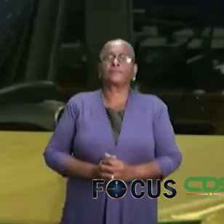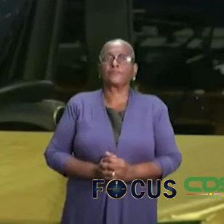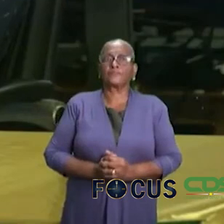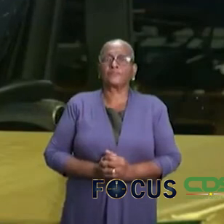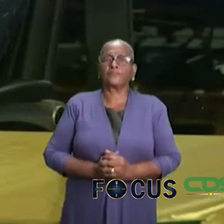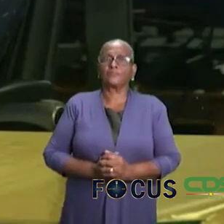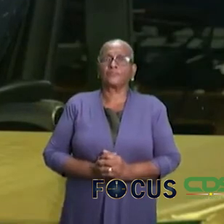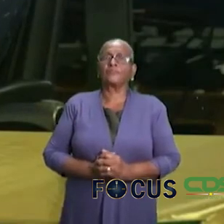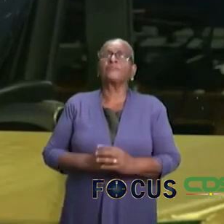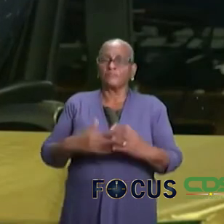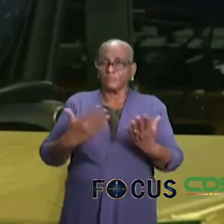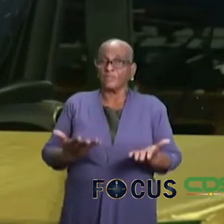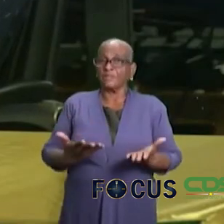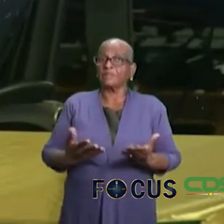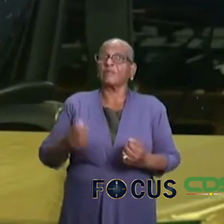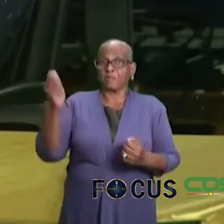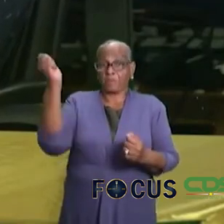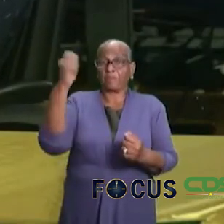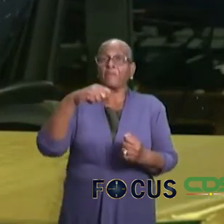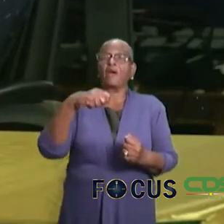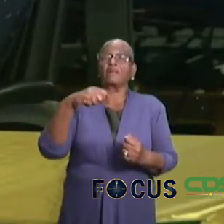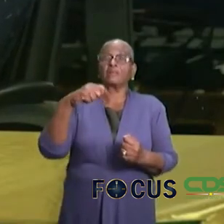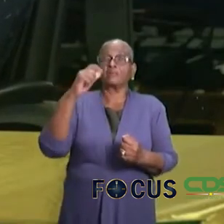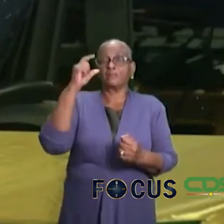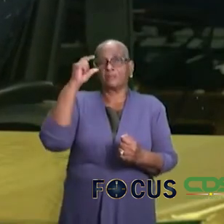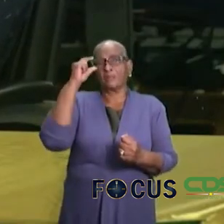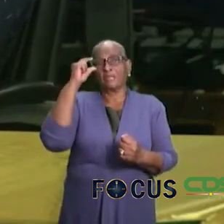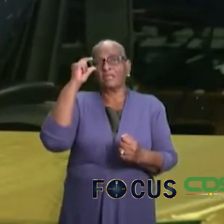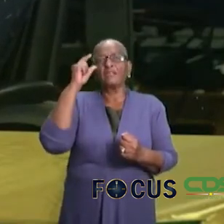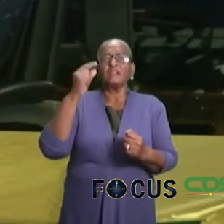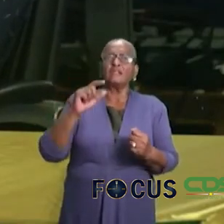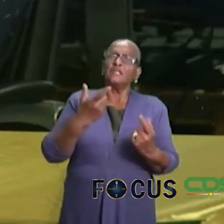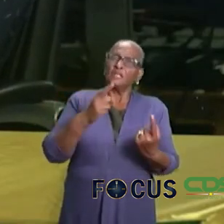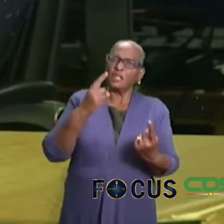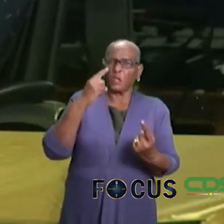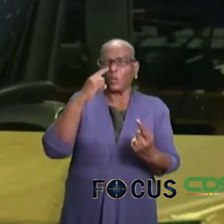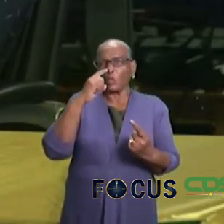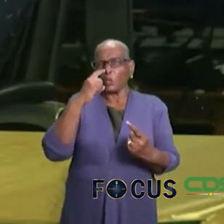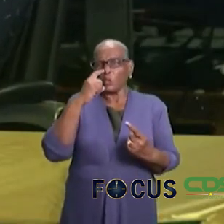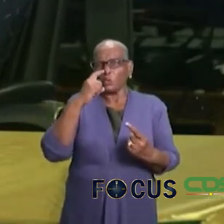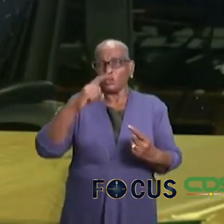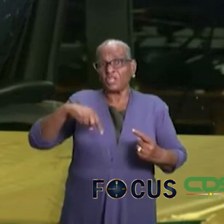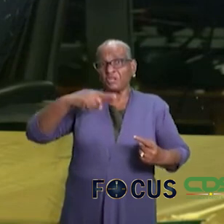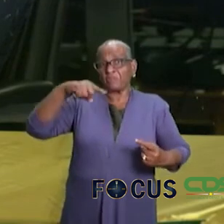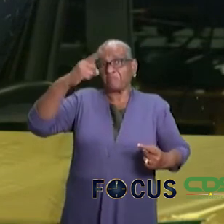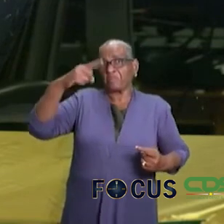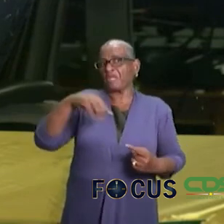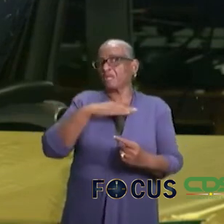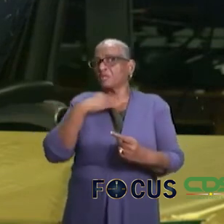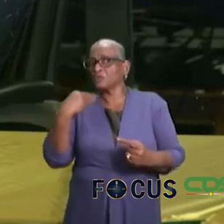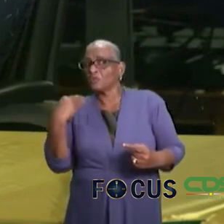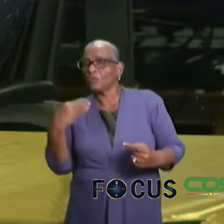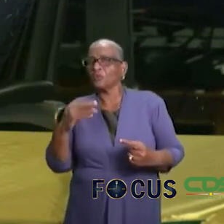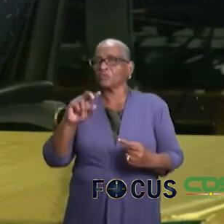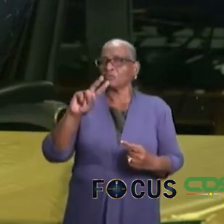Dus sterfte per maand. We weten allemaal dat in juni de meeste sterfte hebben gehad. De tweede groep is